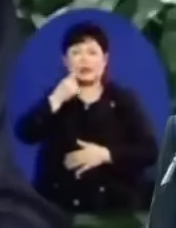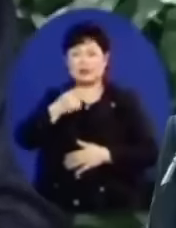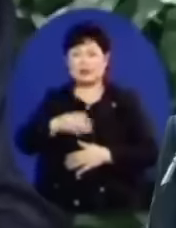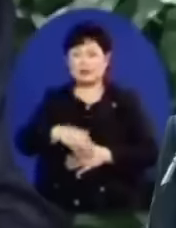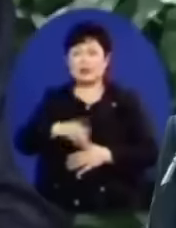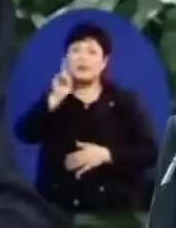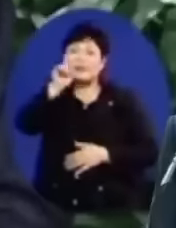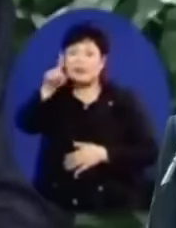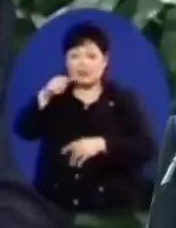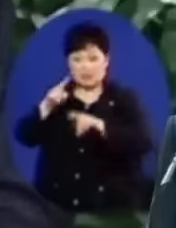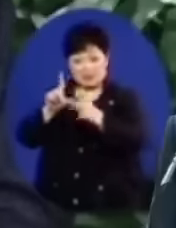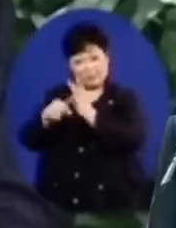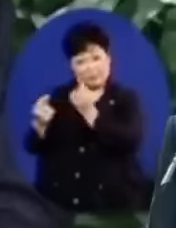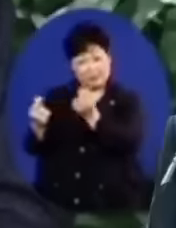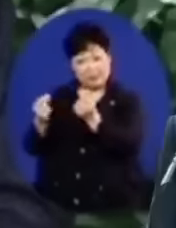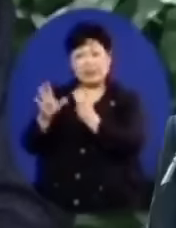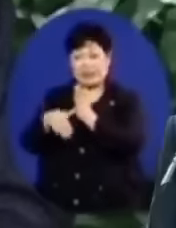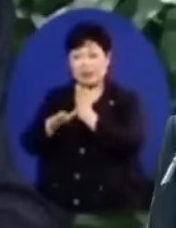내일 이맘때면